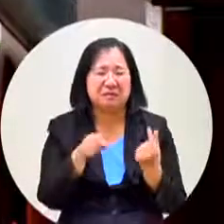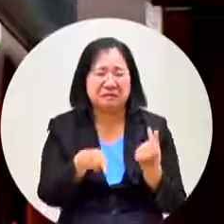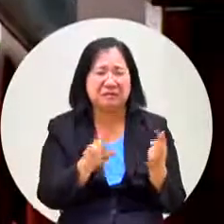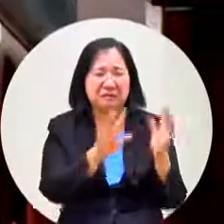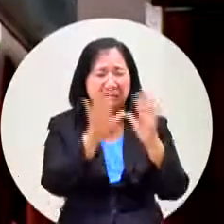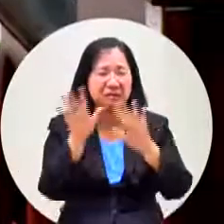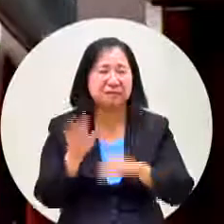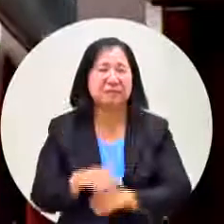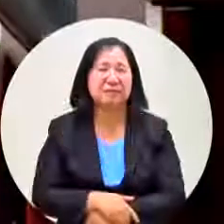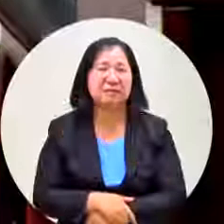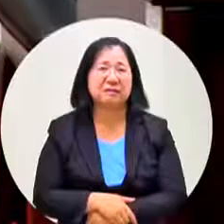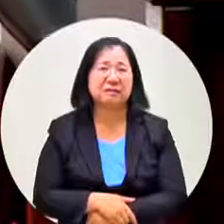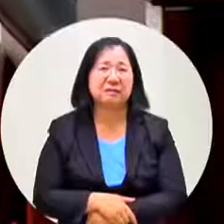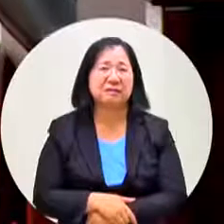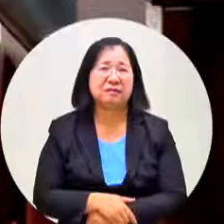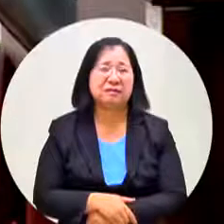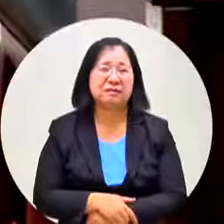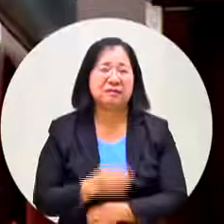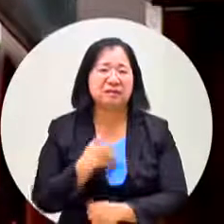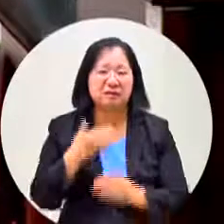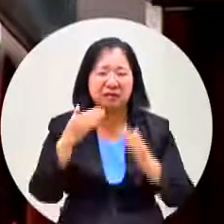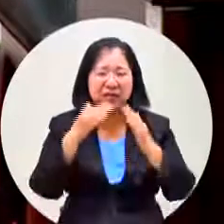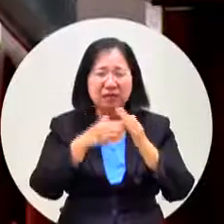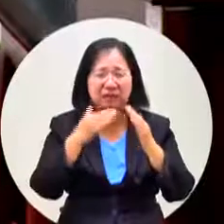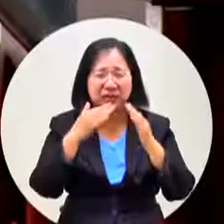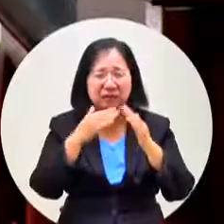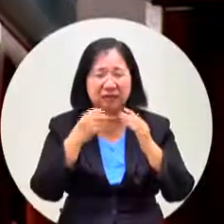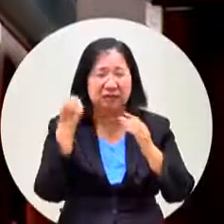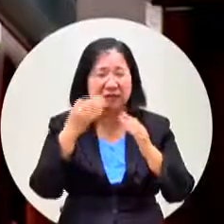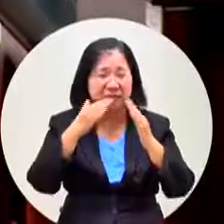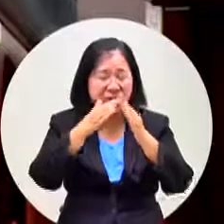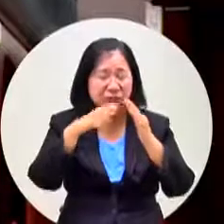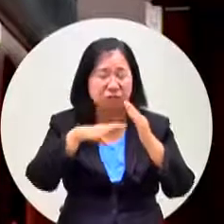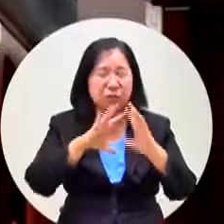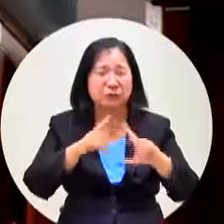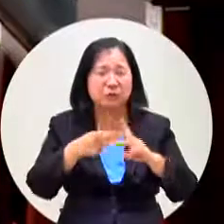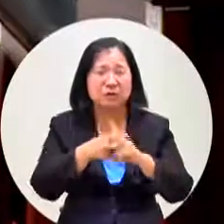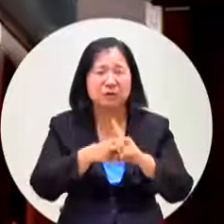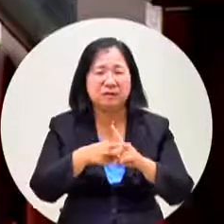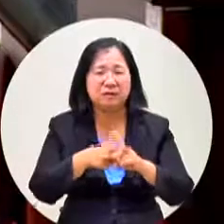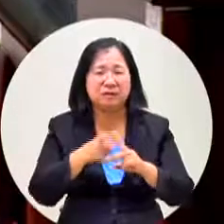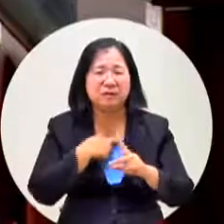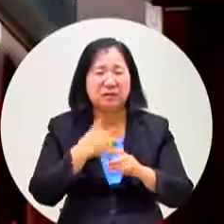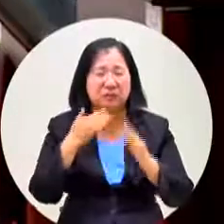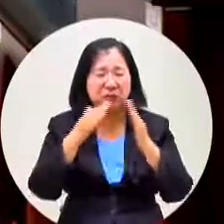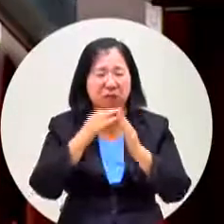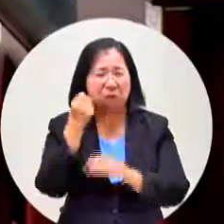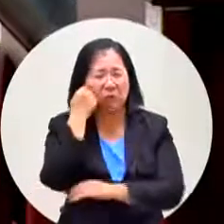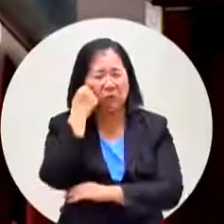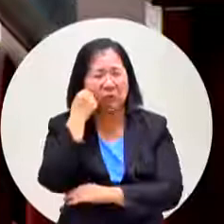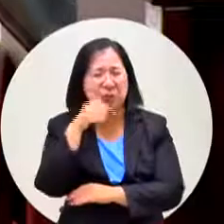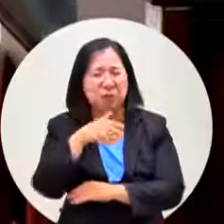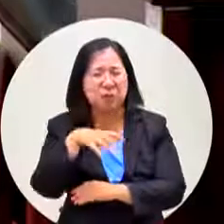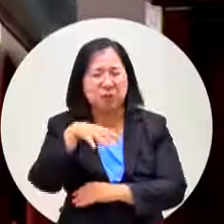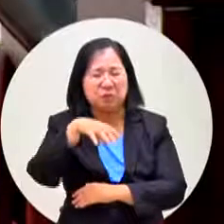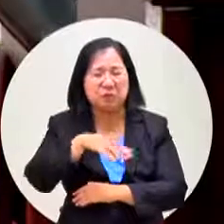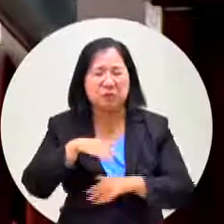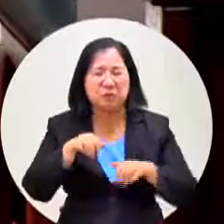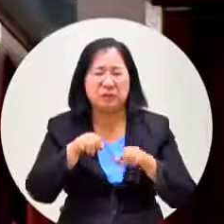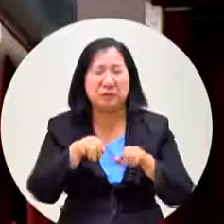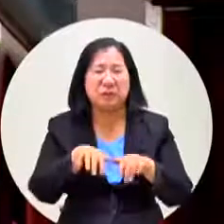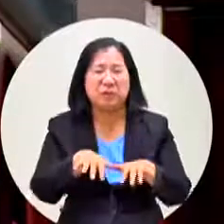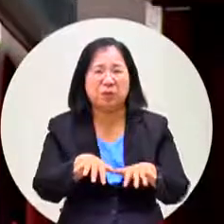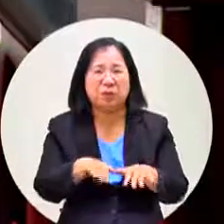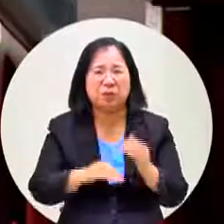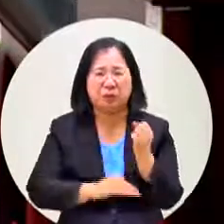咯，大面顶要落来新增啊这座咯，这空了足水的啦吼。近、哦、目前的现况是安尼啦，但是咧